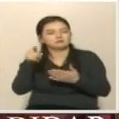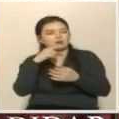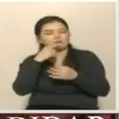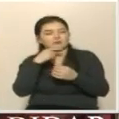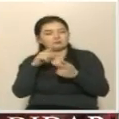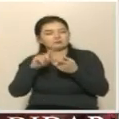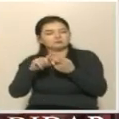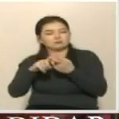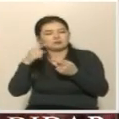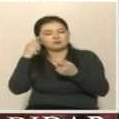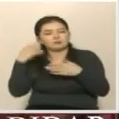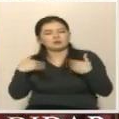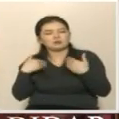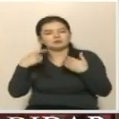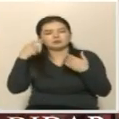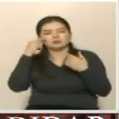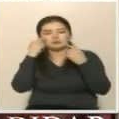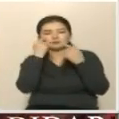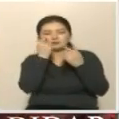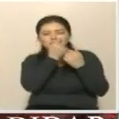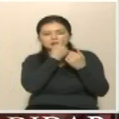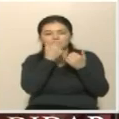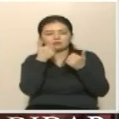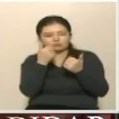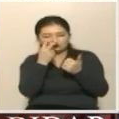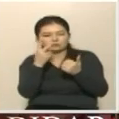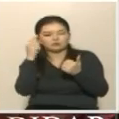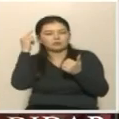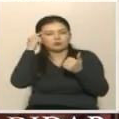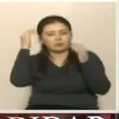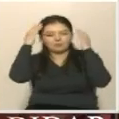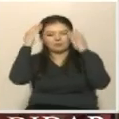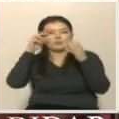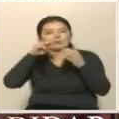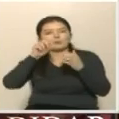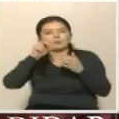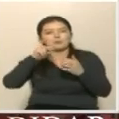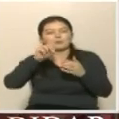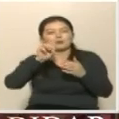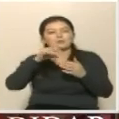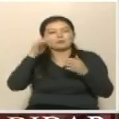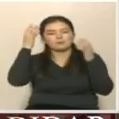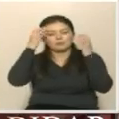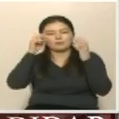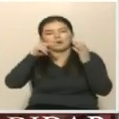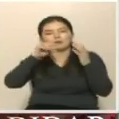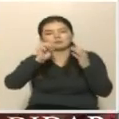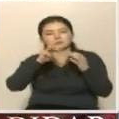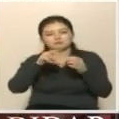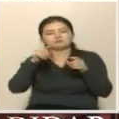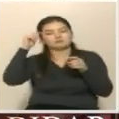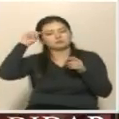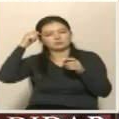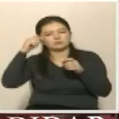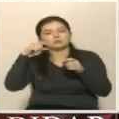пищеварения входите пророка сказано что делать хиджаму необходимо 17-19 и 21 числа каждого месяца Сейчас